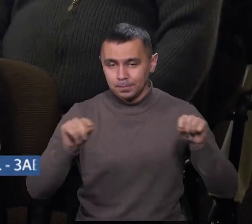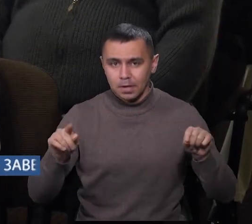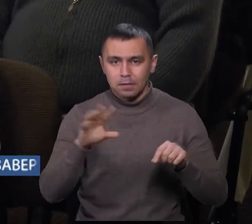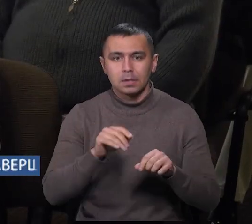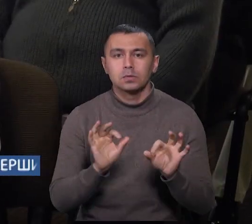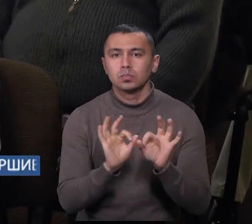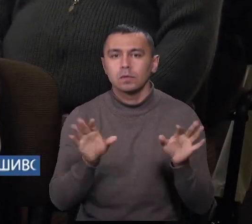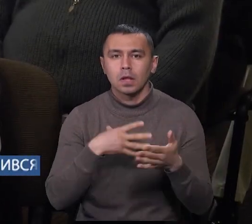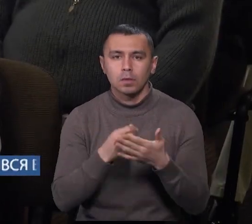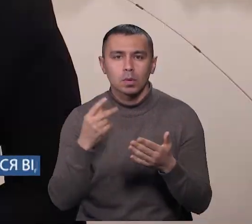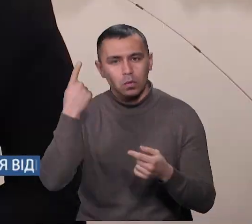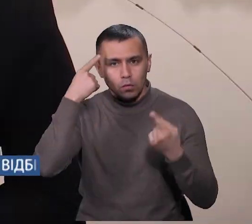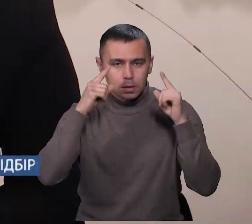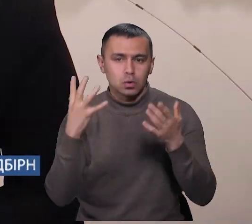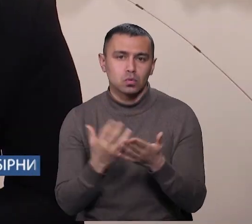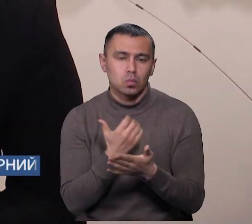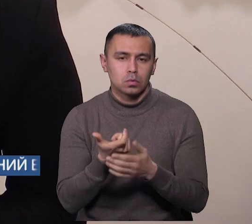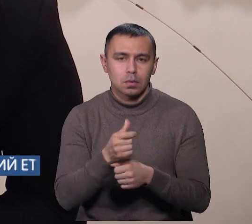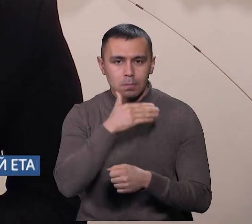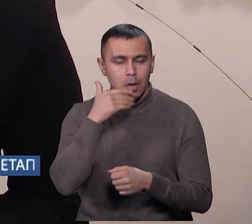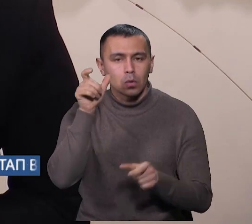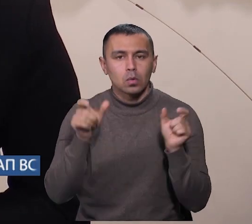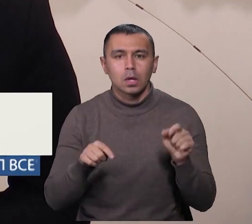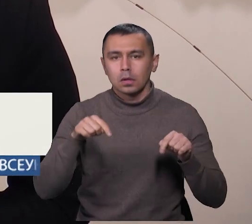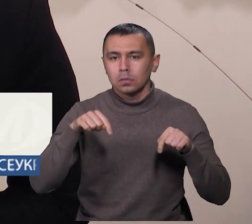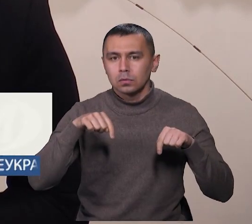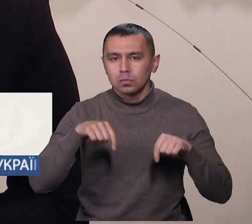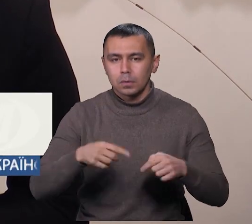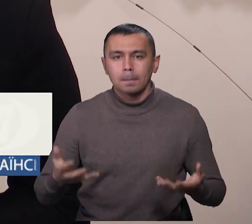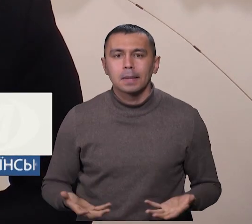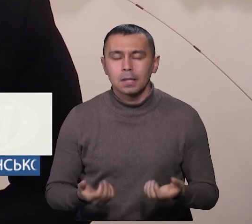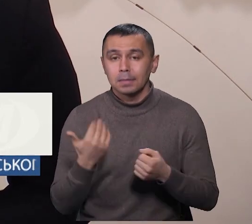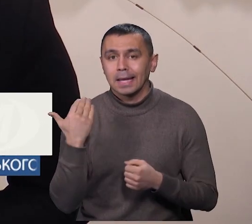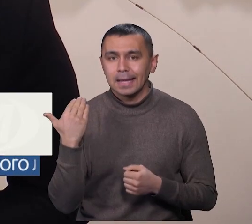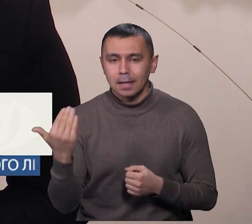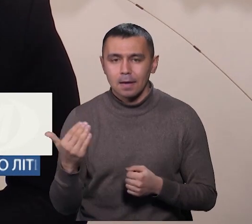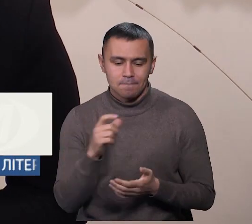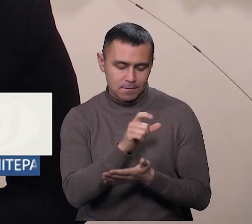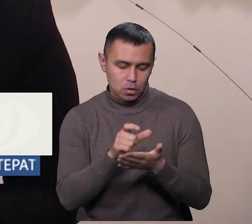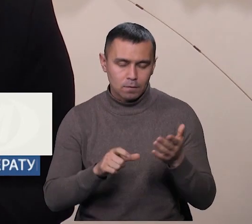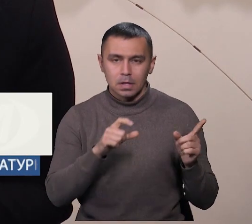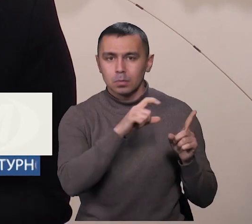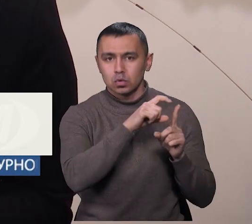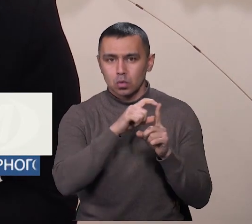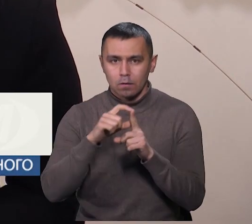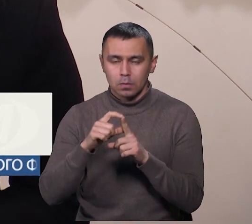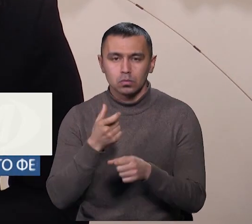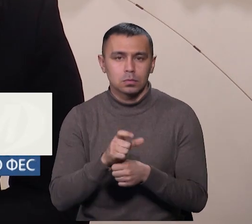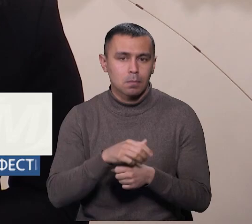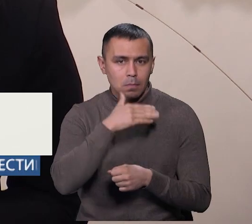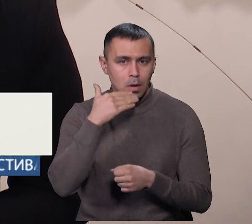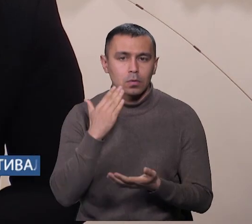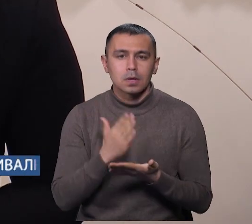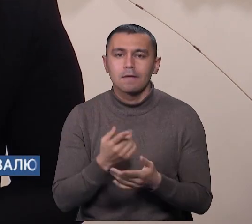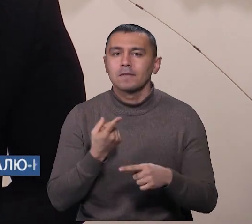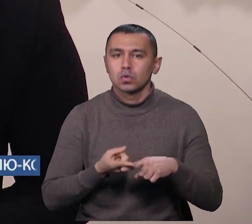своїми творчими здобутками. Дуже багато людей в тузі, і підтримати їх віршованим словом. Дуже багато є в